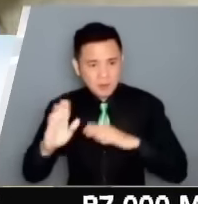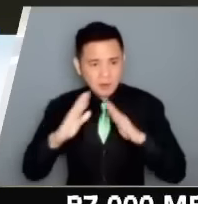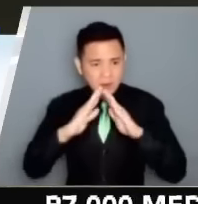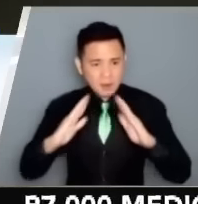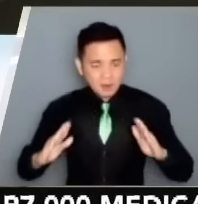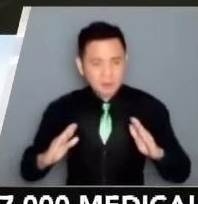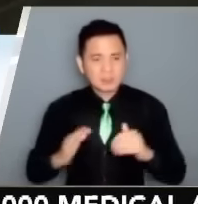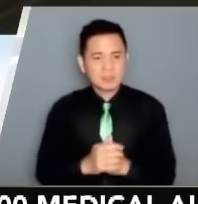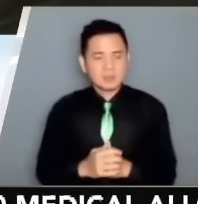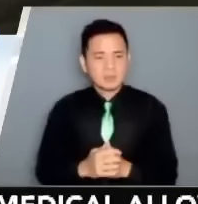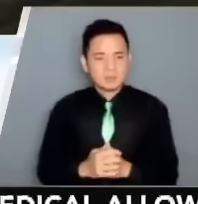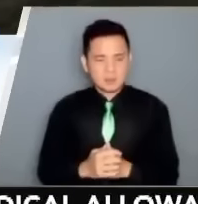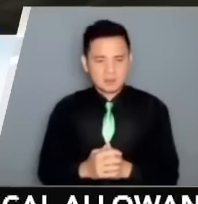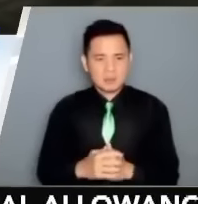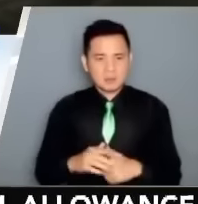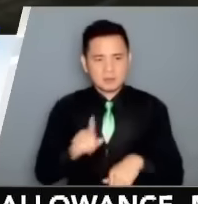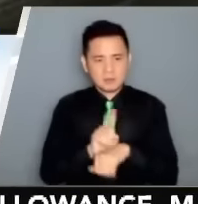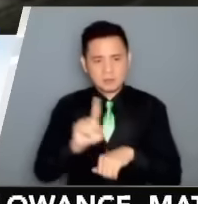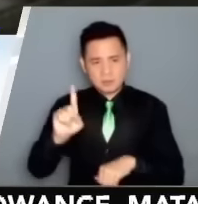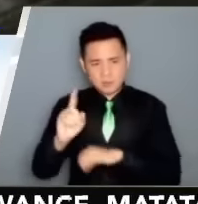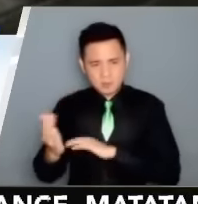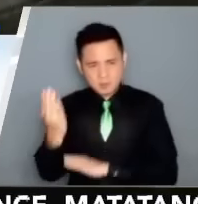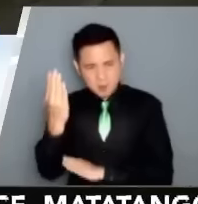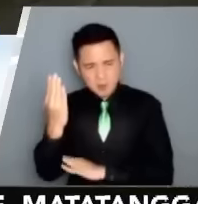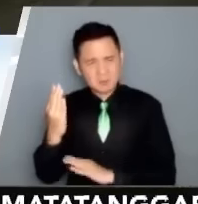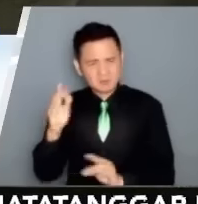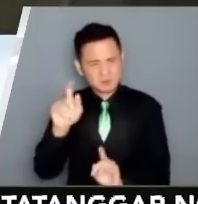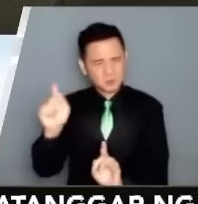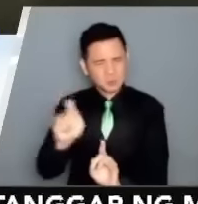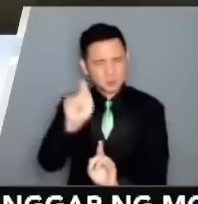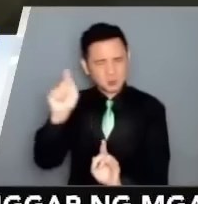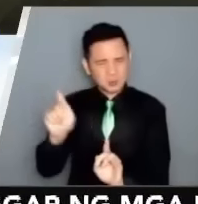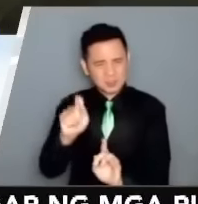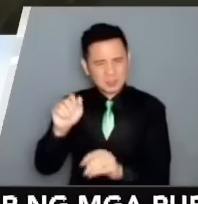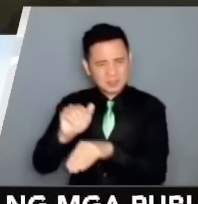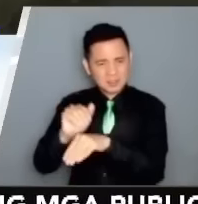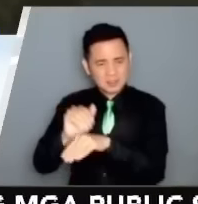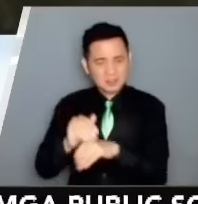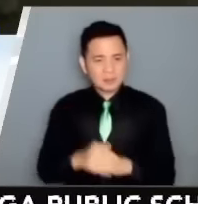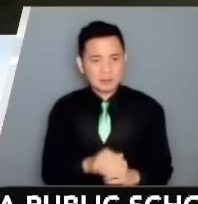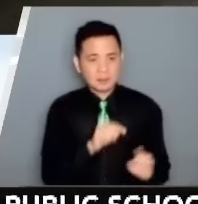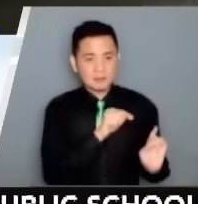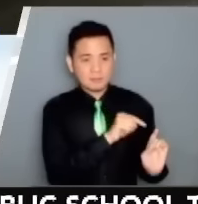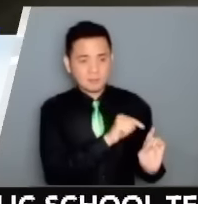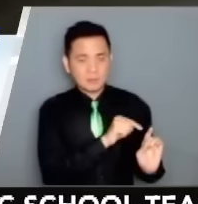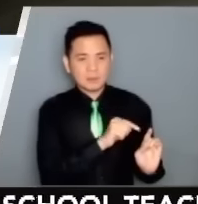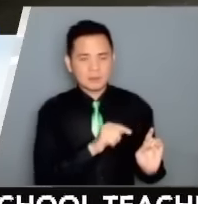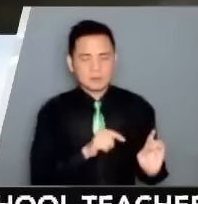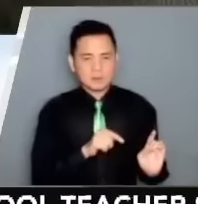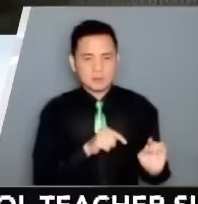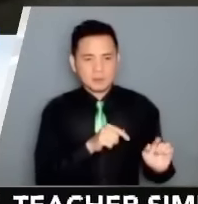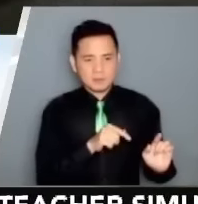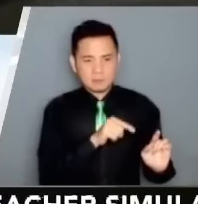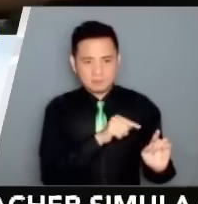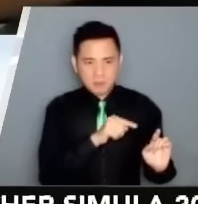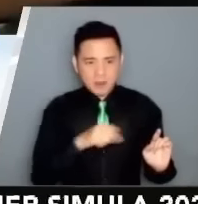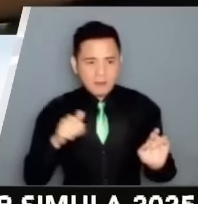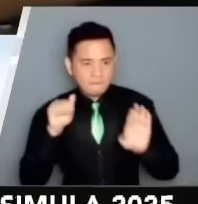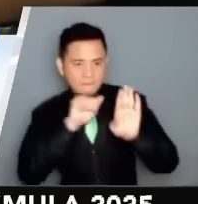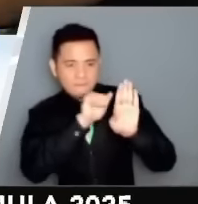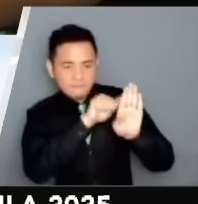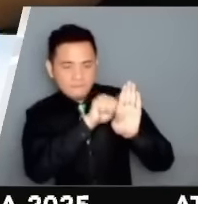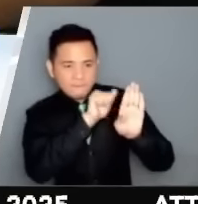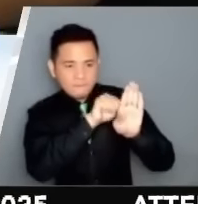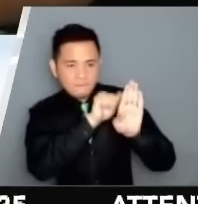Martes kwento ni Heidi hindi niya tunay na pangalan bigla na lang daw may kumatok sa kanilang bahay at hinahanap ang kanyang kinakasama